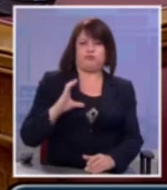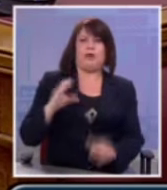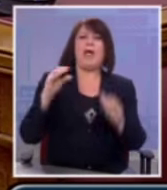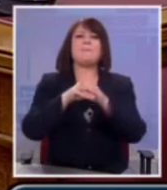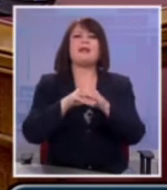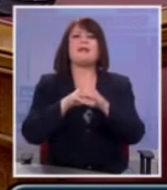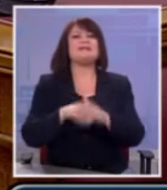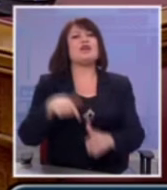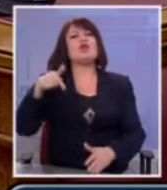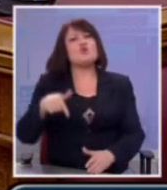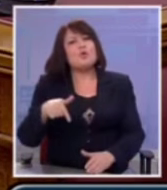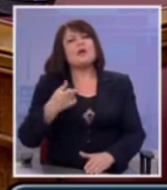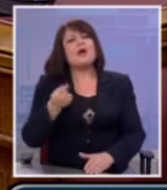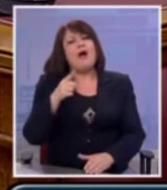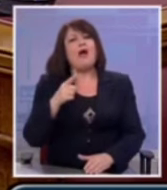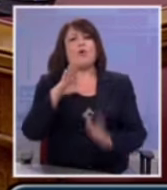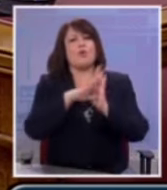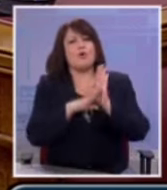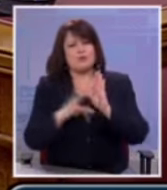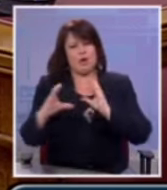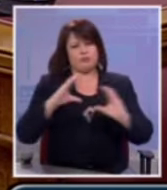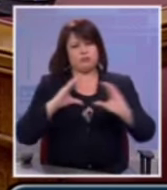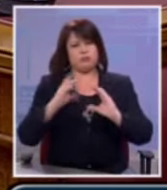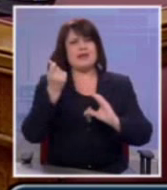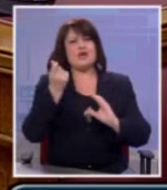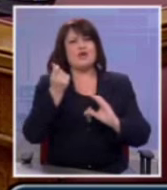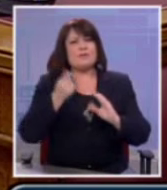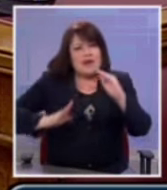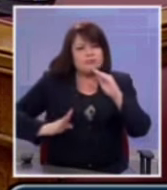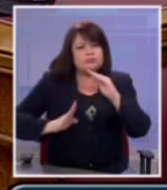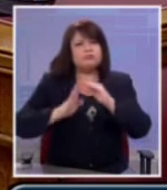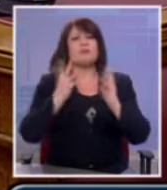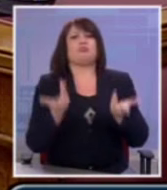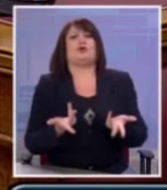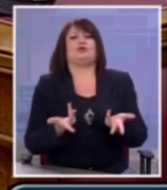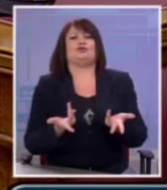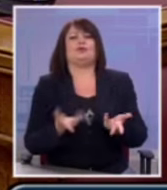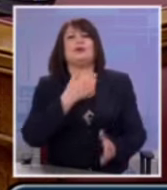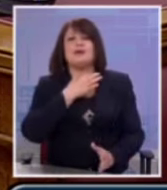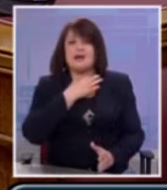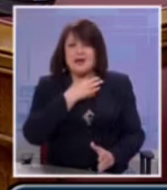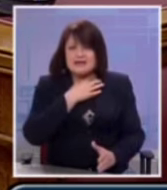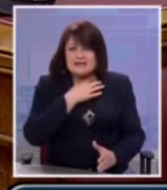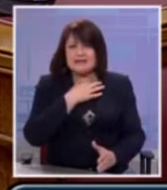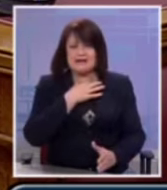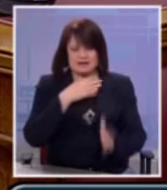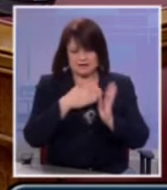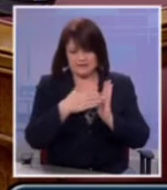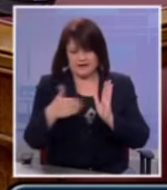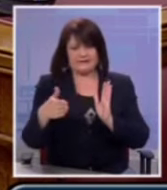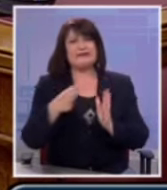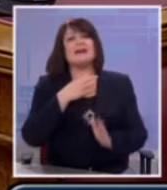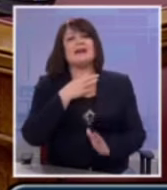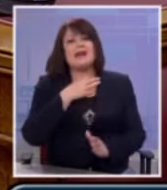είναι του Juncker είτε είναι κάτι συμπληρωματικό, γιατί η οικονομία για να επανακινηθεί χρειάζεται σε αυτή τη φάση